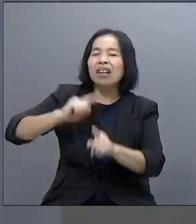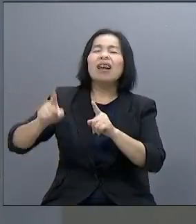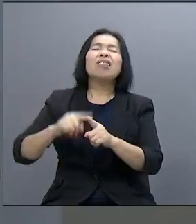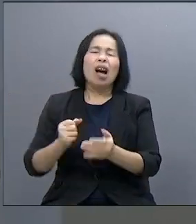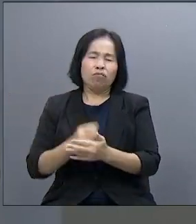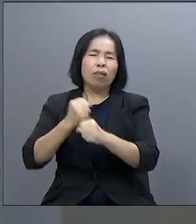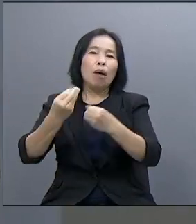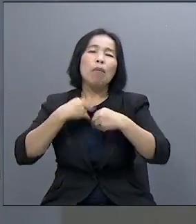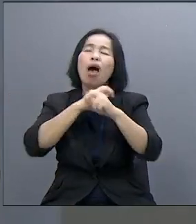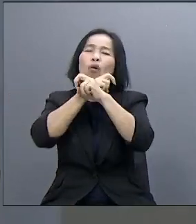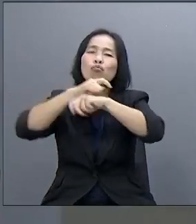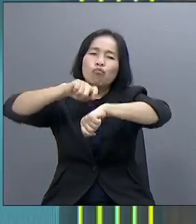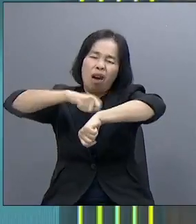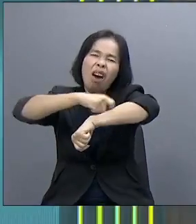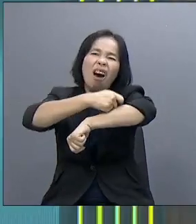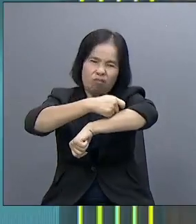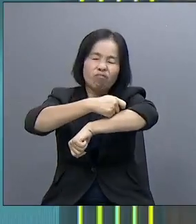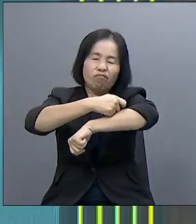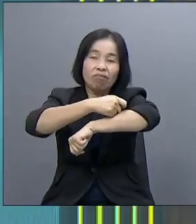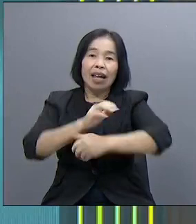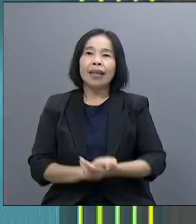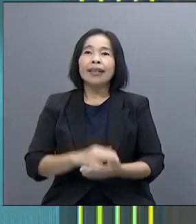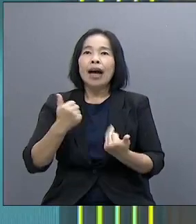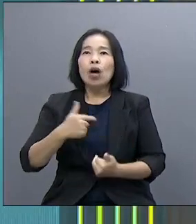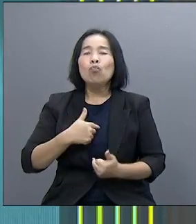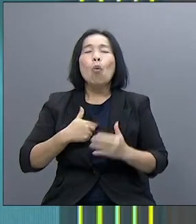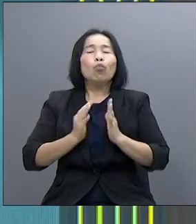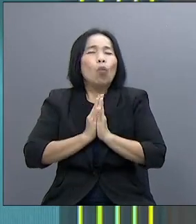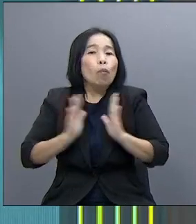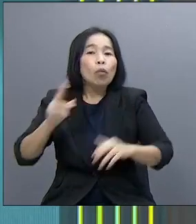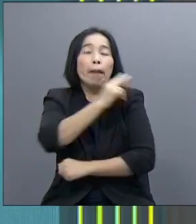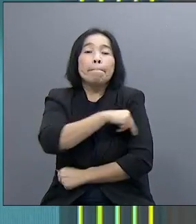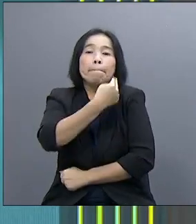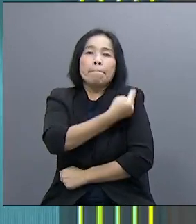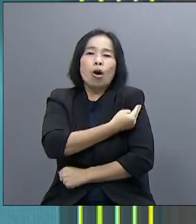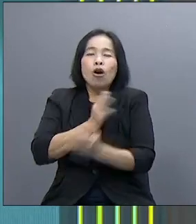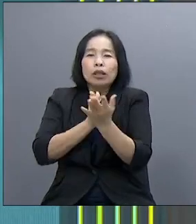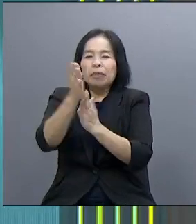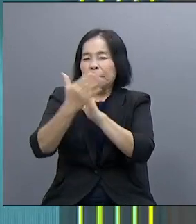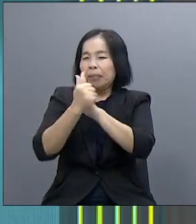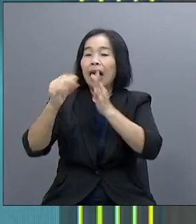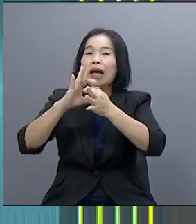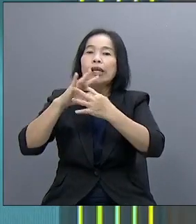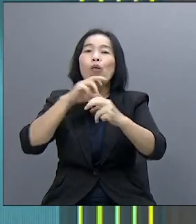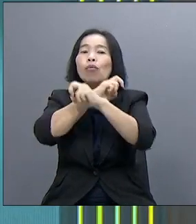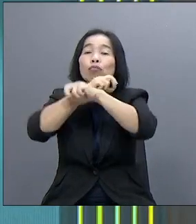วันนี้ขอขอบพระคุณนะคะนายแพทย์ประพันธ์โกมลมาศัลยแพทย์กระดูกและข้อเฉพาะทางด้านการบาดเจ็บของกระดูกโรง